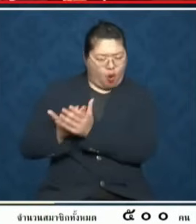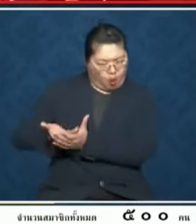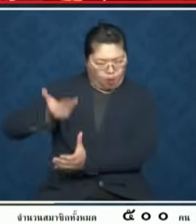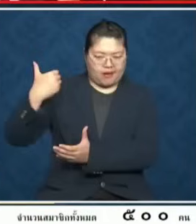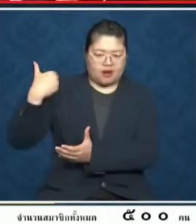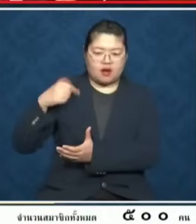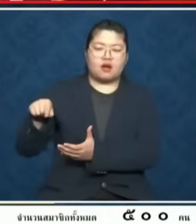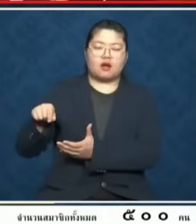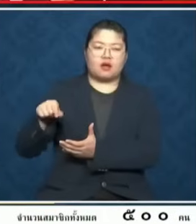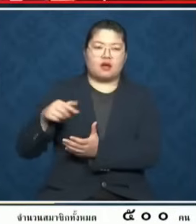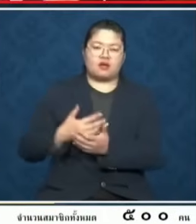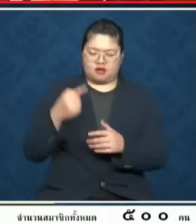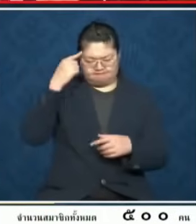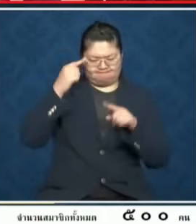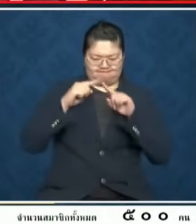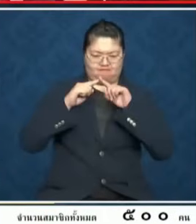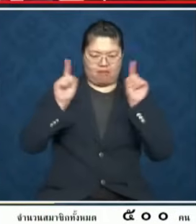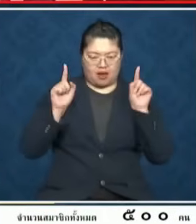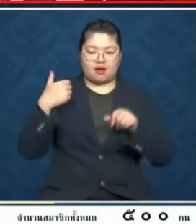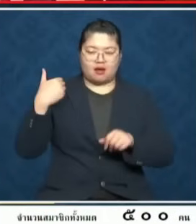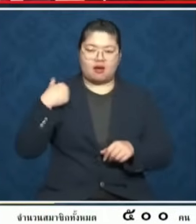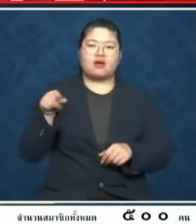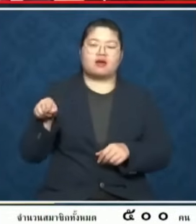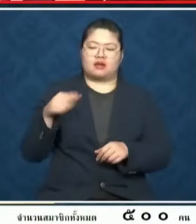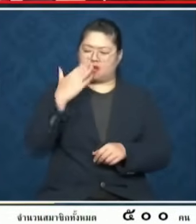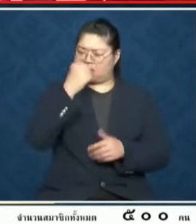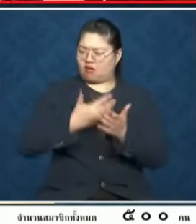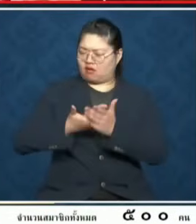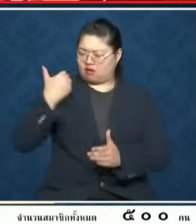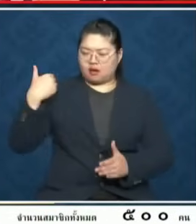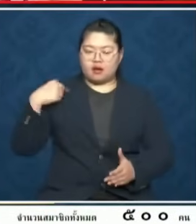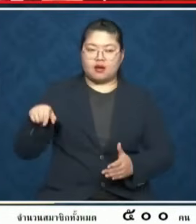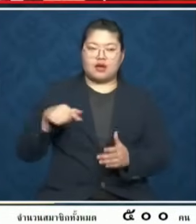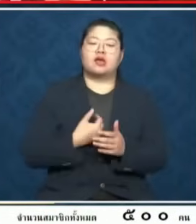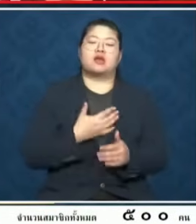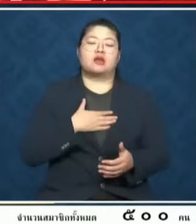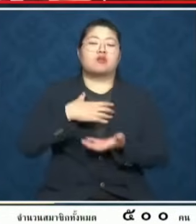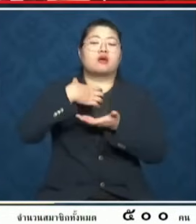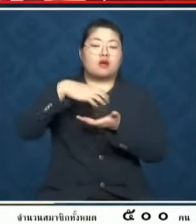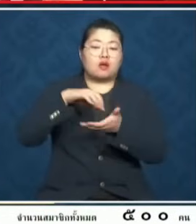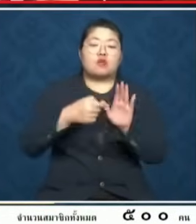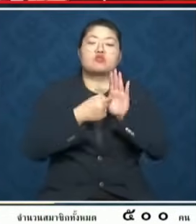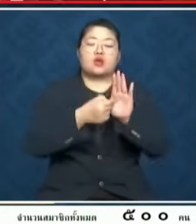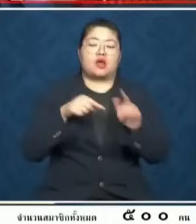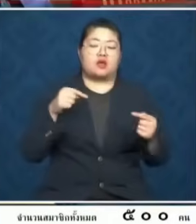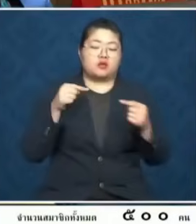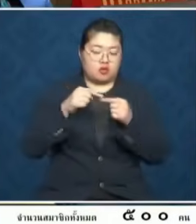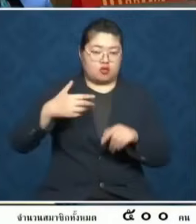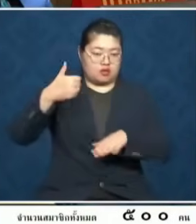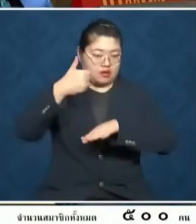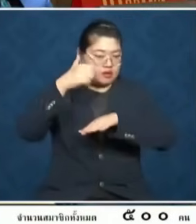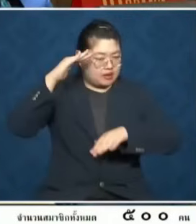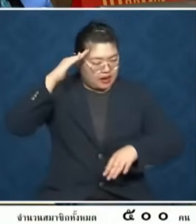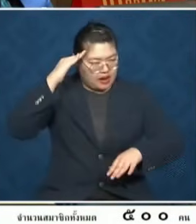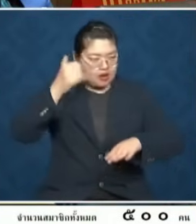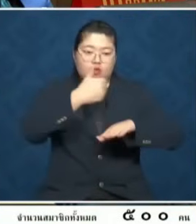คิดว่าหลายๆคนก็คงจะแปลกใจอย่างที่ดิฉันเป็นค่ะท่านประธานคะนี่เป็นเพียงตัวยงของนายพลการเมืองผู้